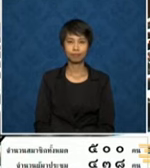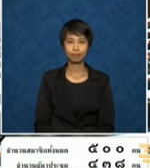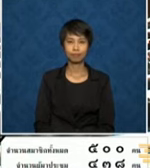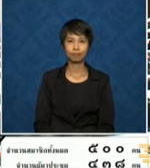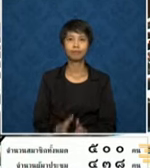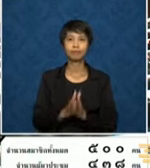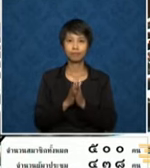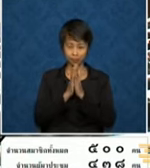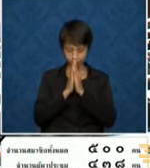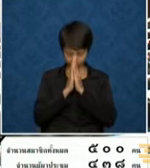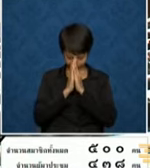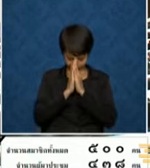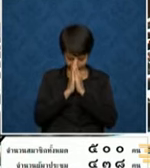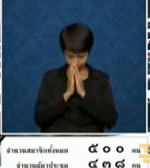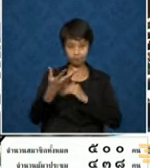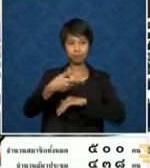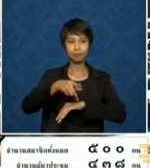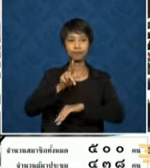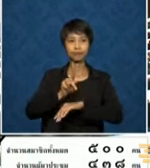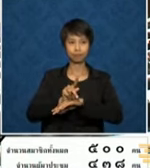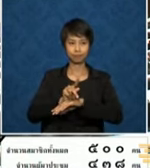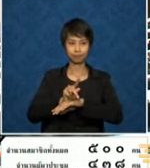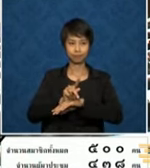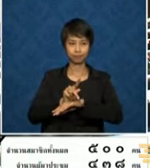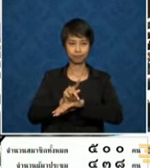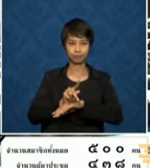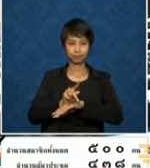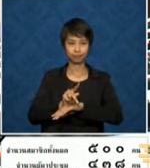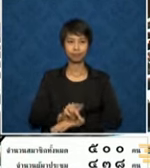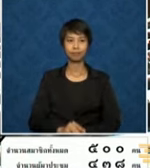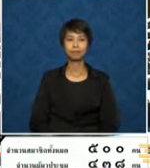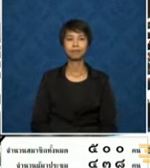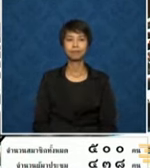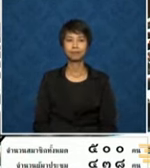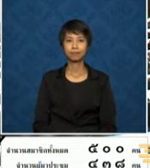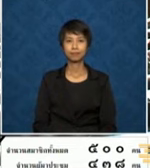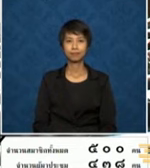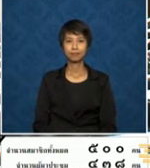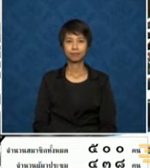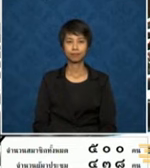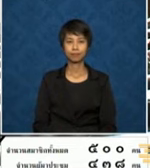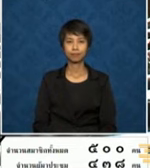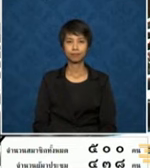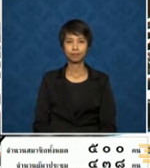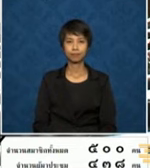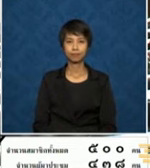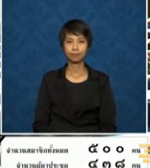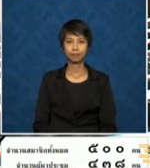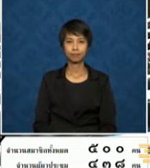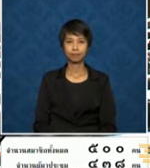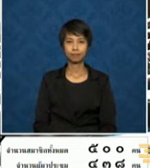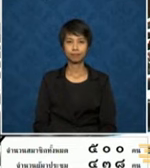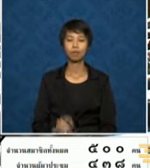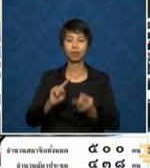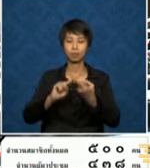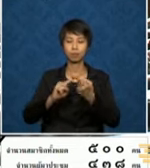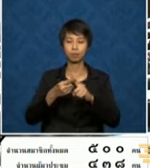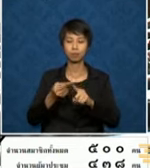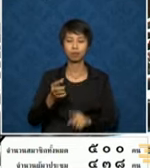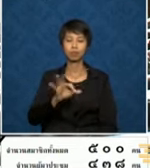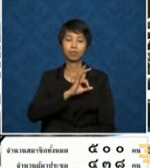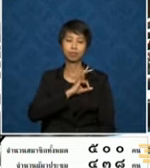กราบเรียนท่านประธานสภาผู้แทนราษฎรที่เคารพเพื่อนสมาชิกส